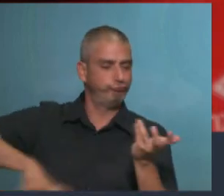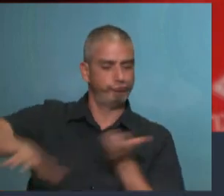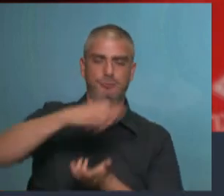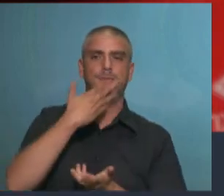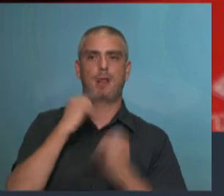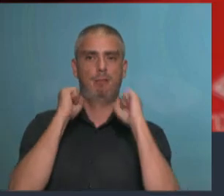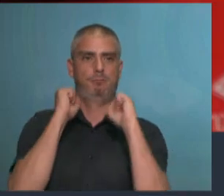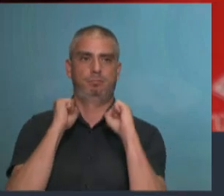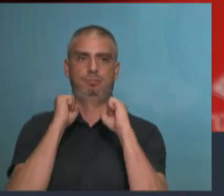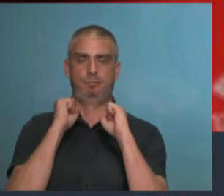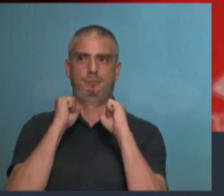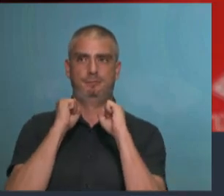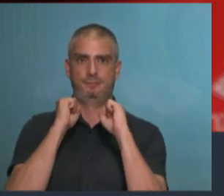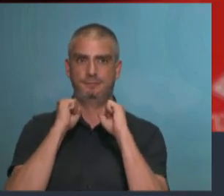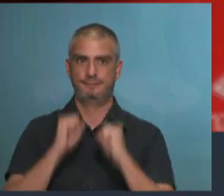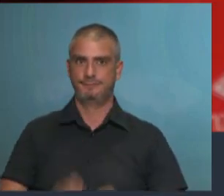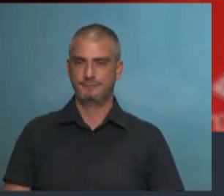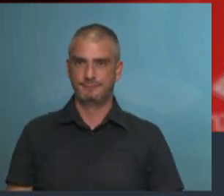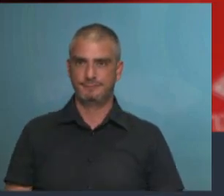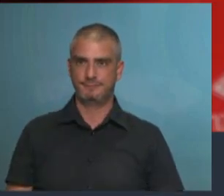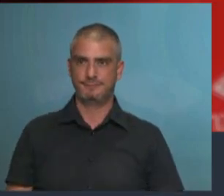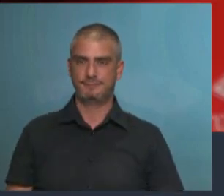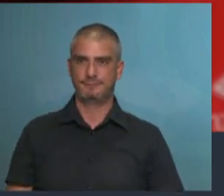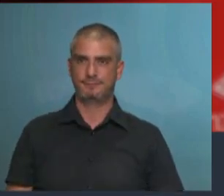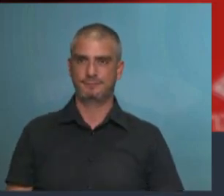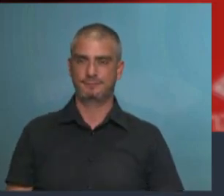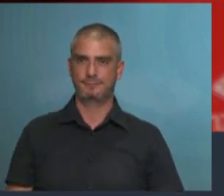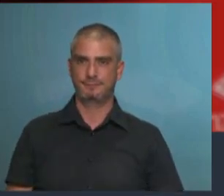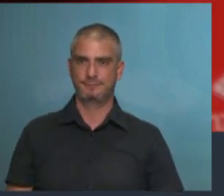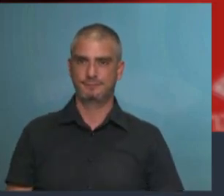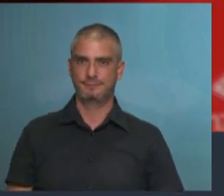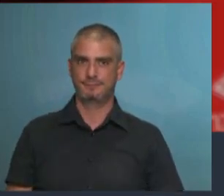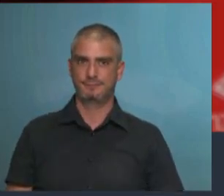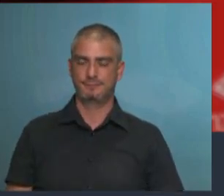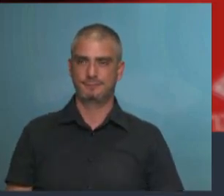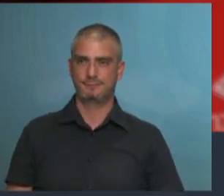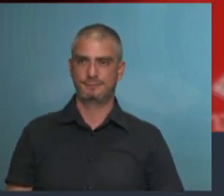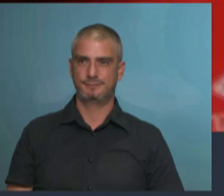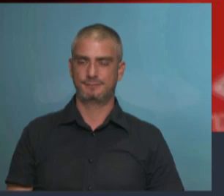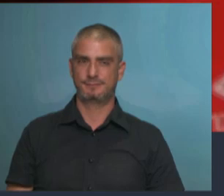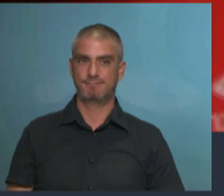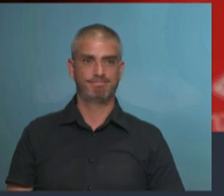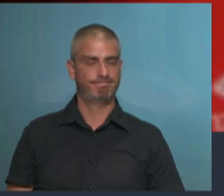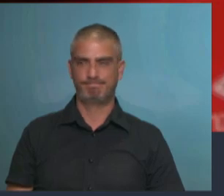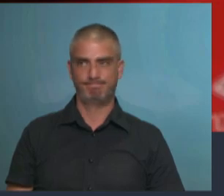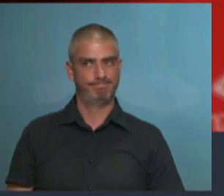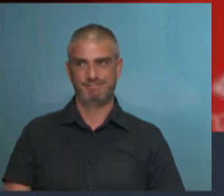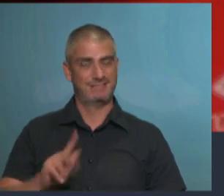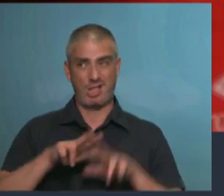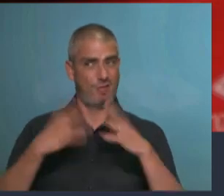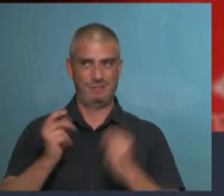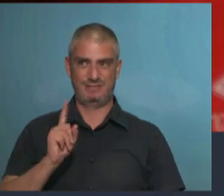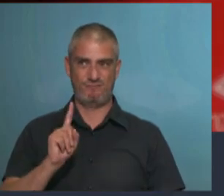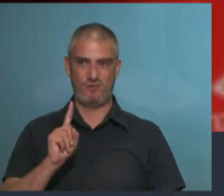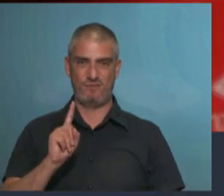באוקיינוס של שערות. אומר ראש הממשלה, אומר שאנחנו אי של יציבות באוקיינוס של שערות. זה לא מצב טוב. זה לא מצב טוב.